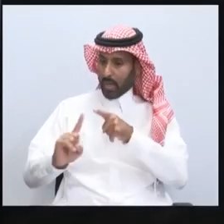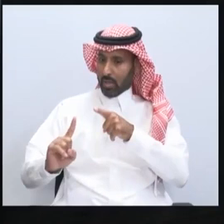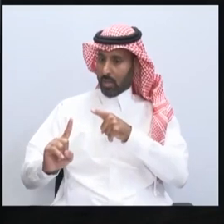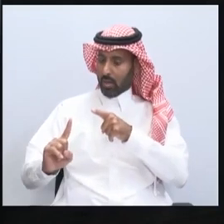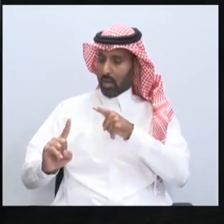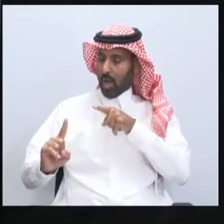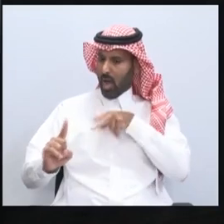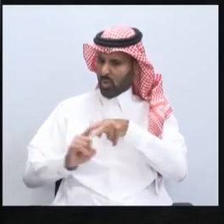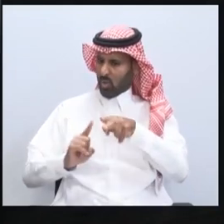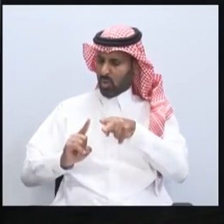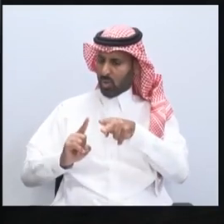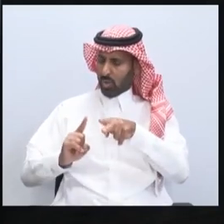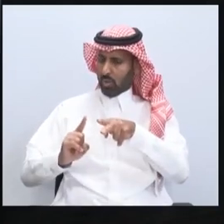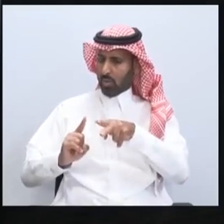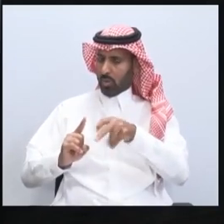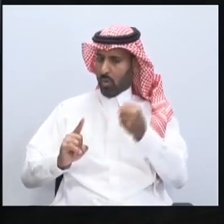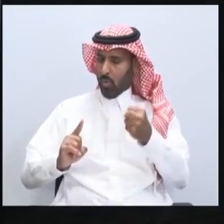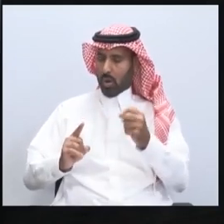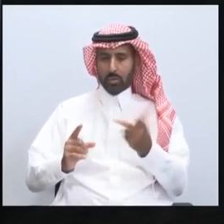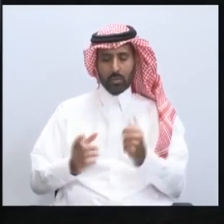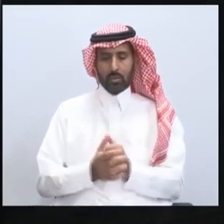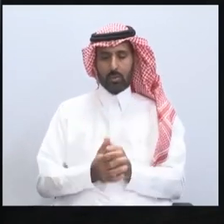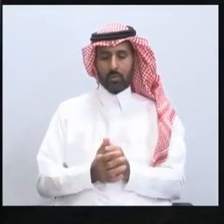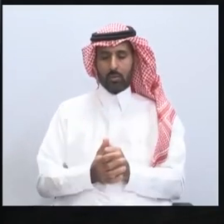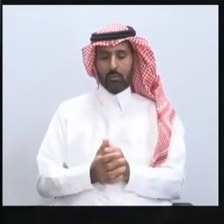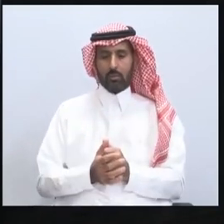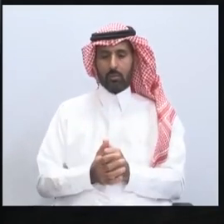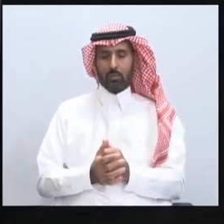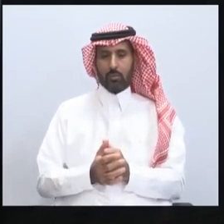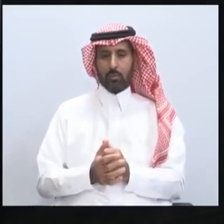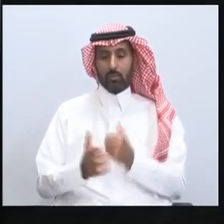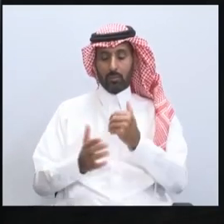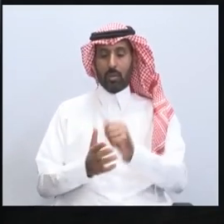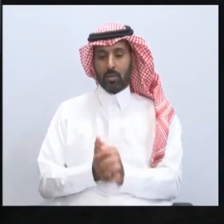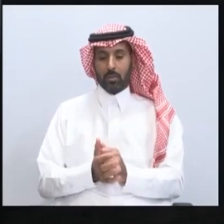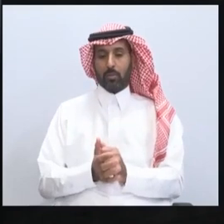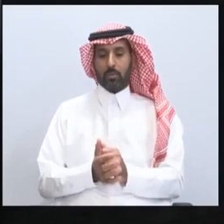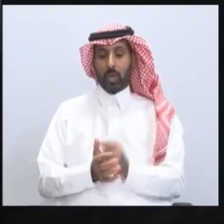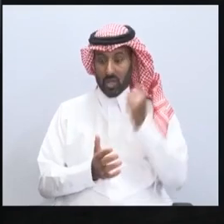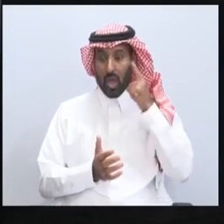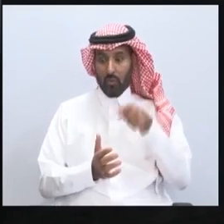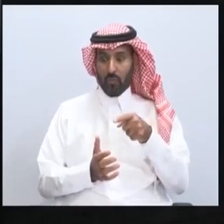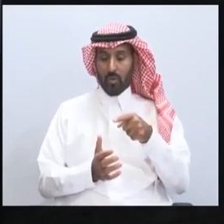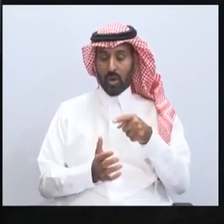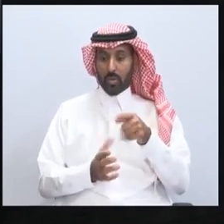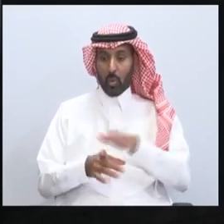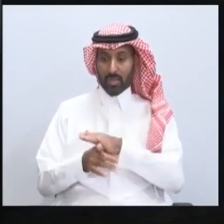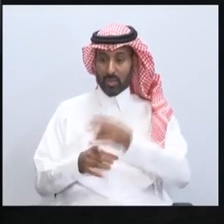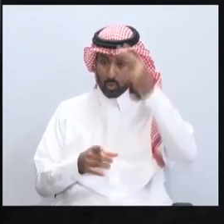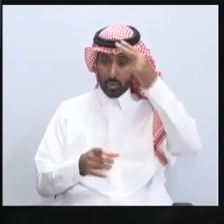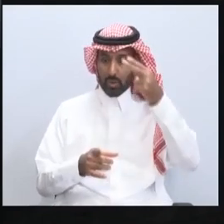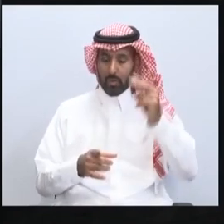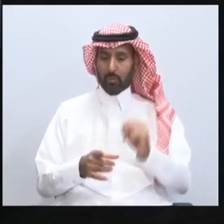للاعداء وبالتحديد هذه القوات احسنتم هم يعرفون او هذه القوات